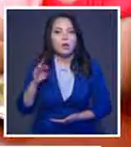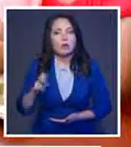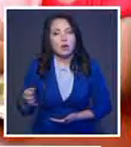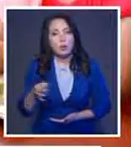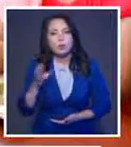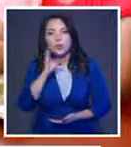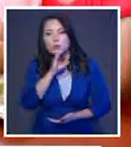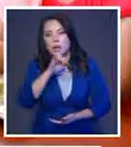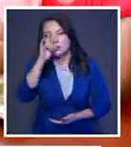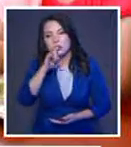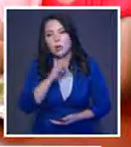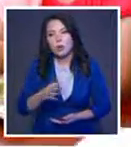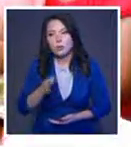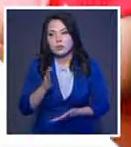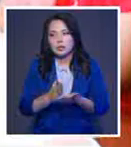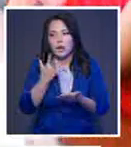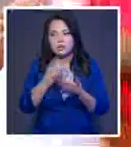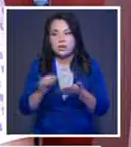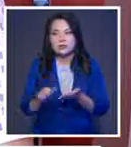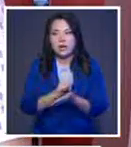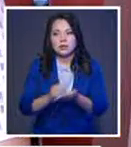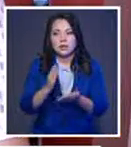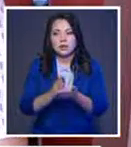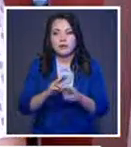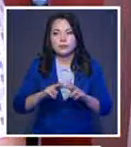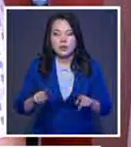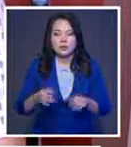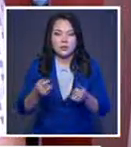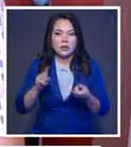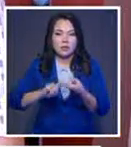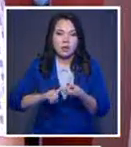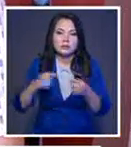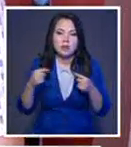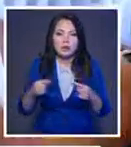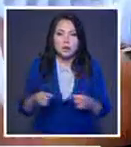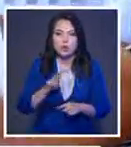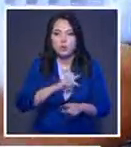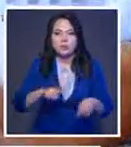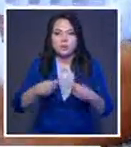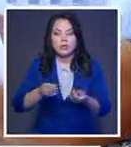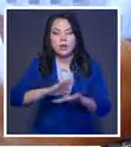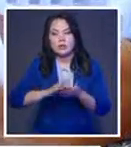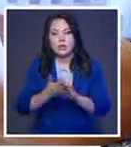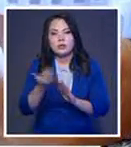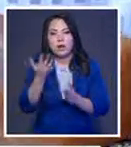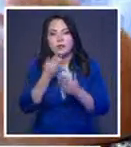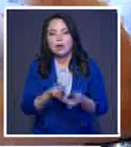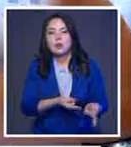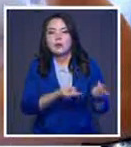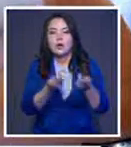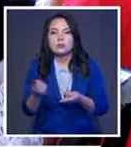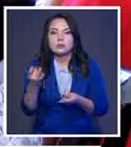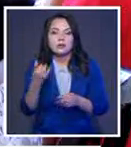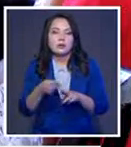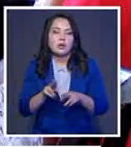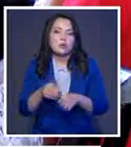және солтүстік Қазақстан облысы. Осы құжатқа сай бірқатар жұмыс берушілермен келісім жасалды. Мемлекет тарапынан қоныс аударушыларға бір реттік